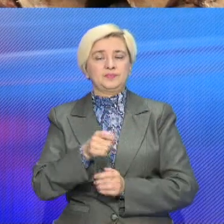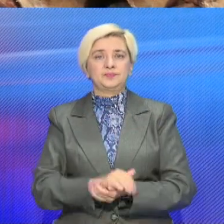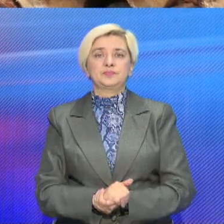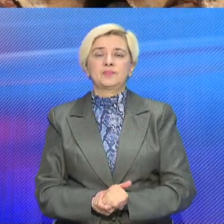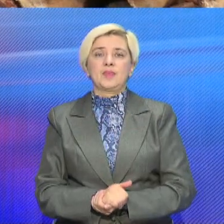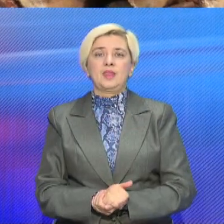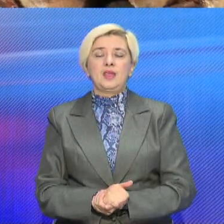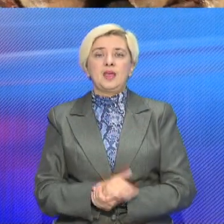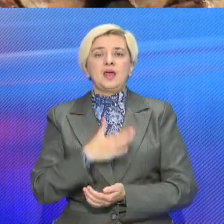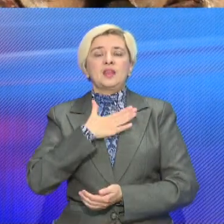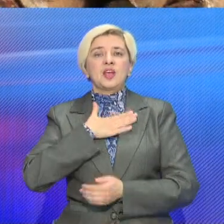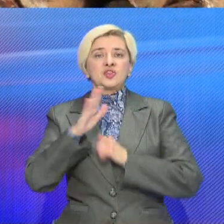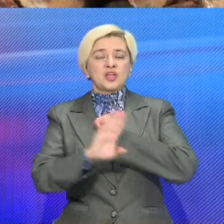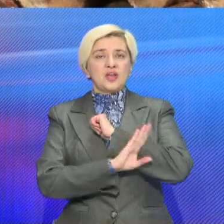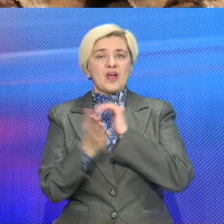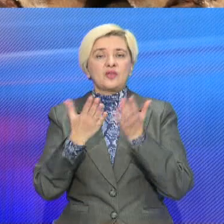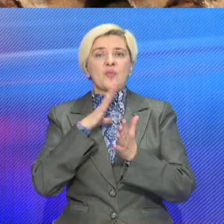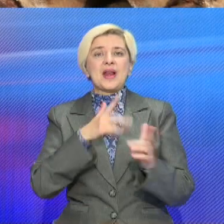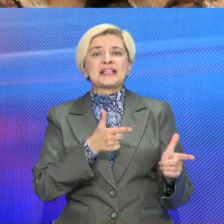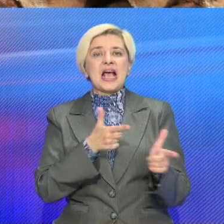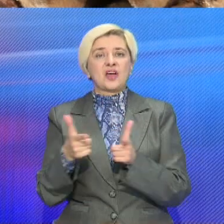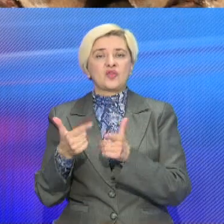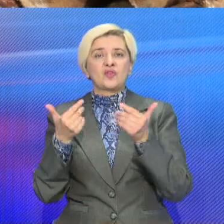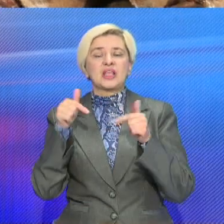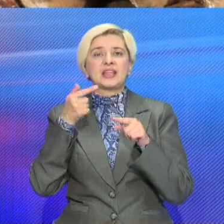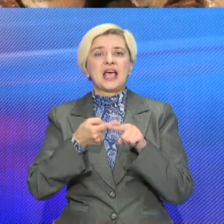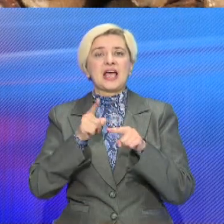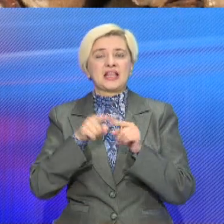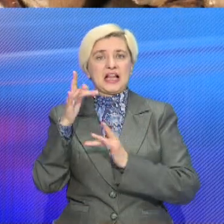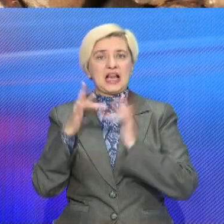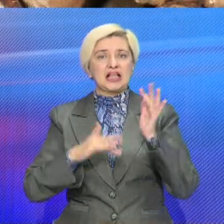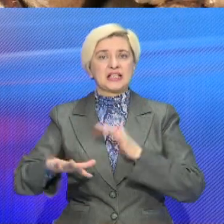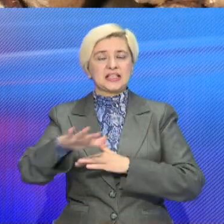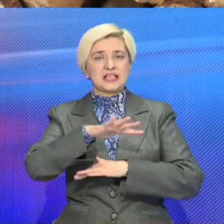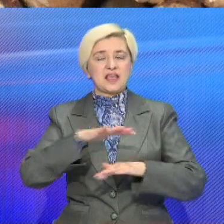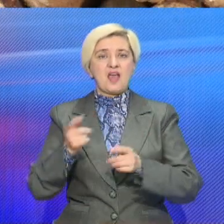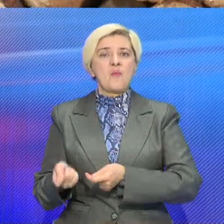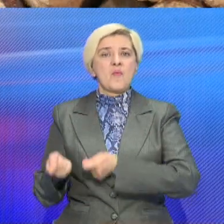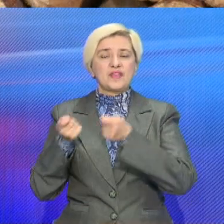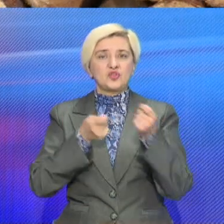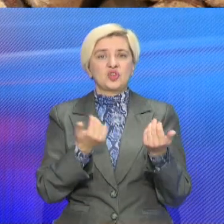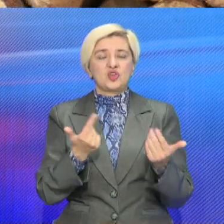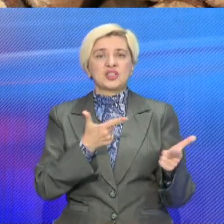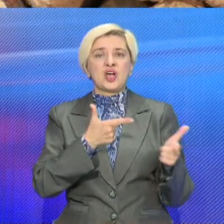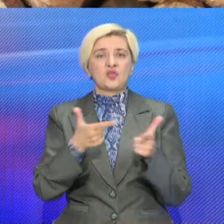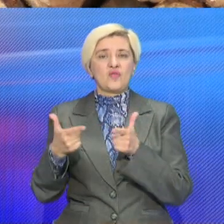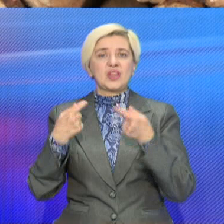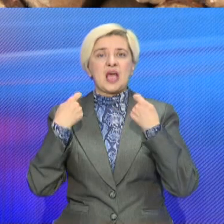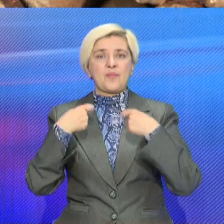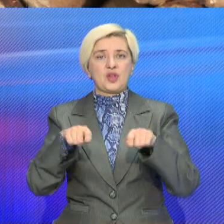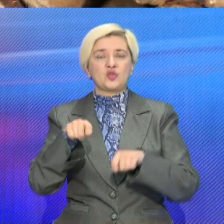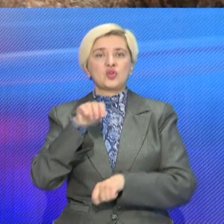дрова, которые были заготовлены на данной лесосеке, подвезенные и сейчас готовы на